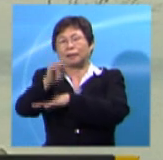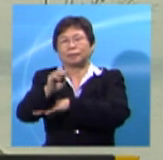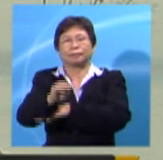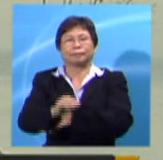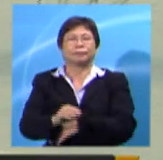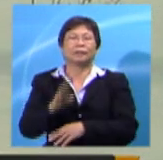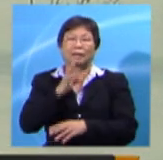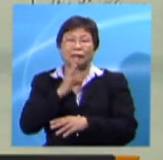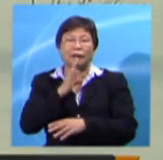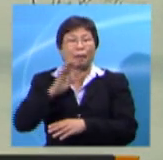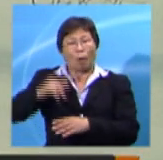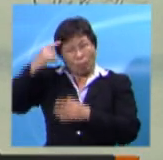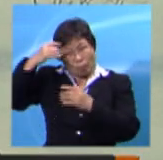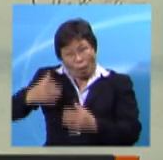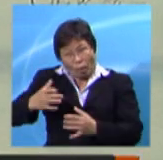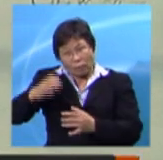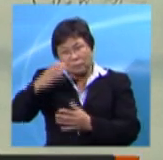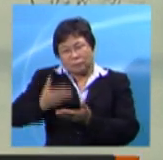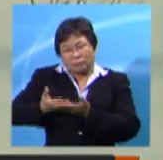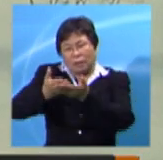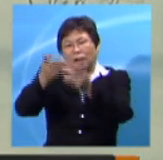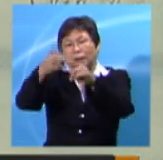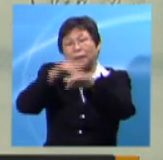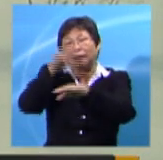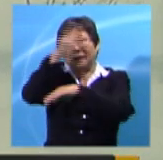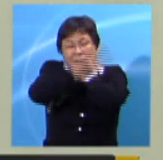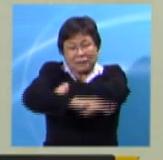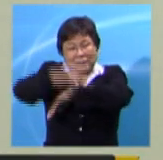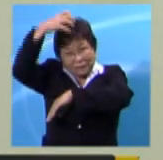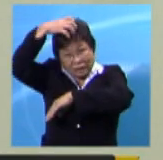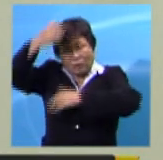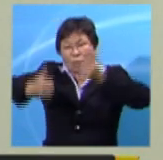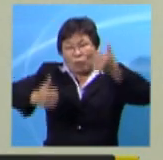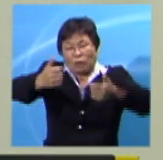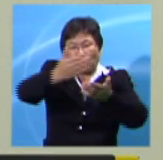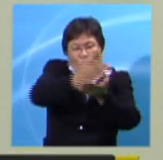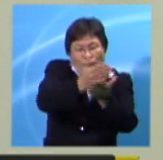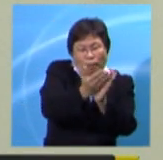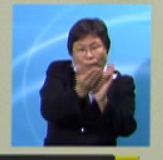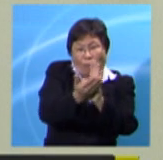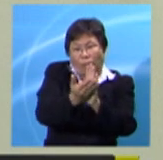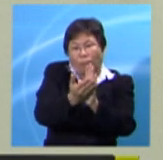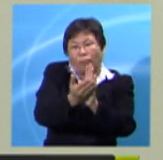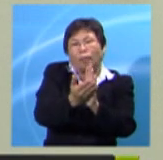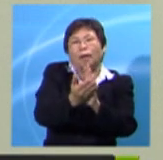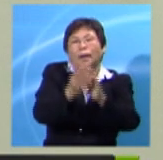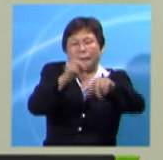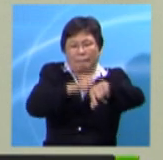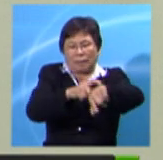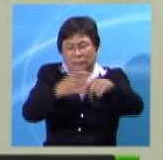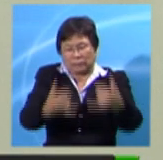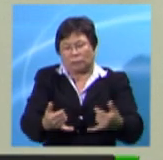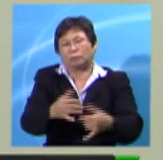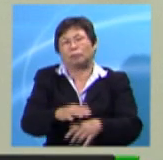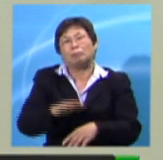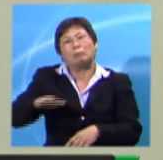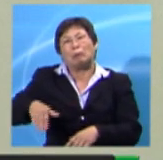k belum memutuskan untuk mencadangkan kepada kerajaan Negeri sama ada catuan diperlukan buat masa